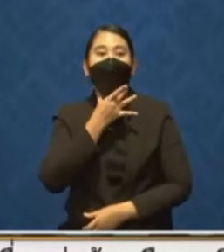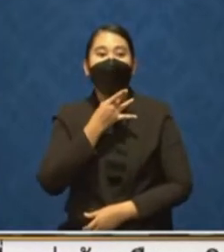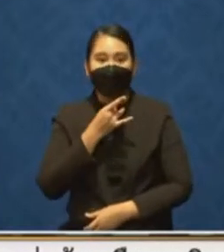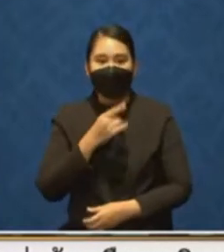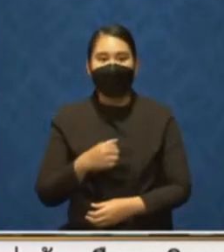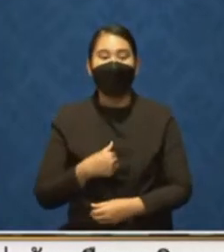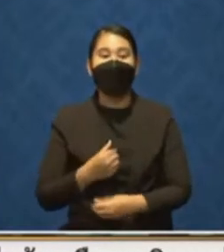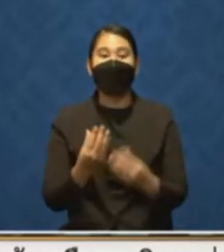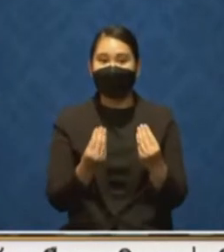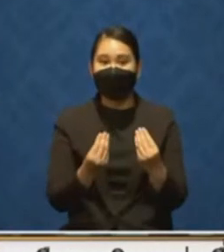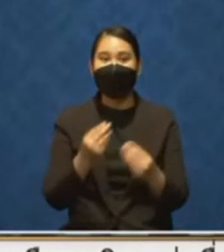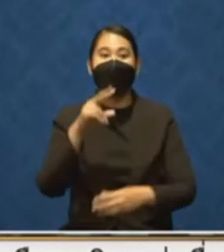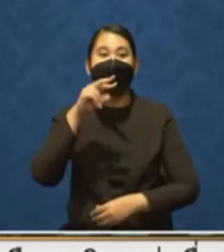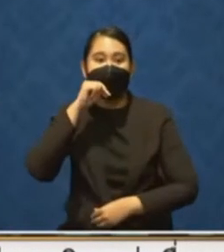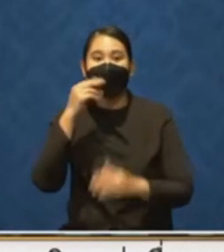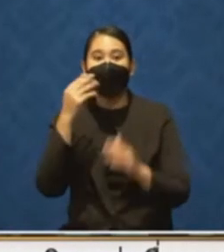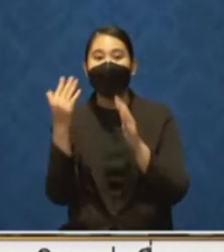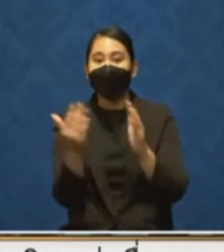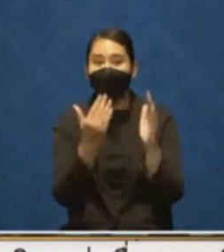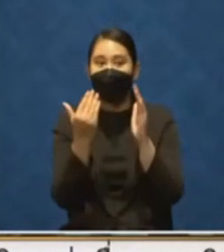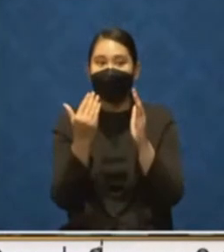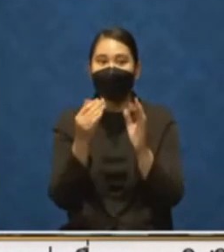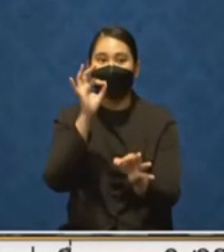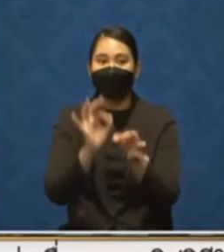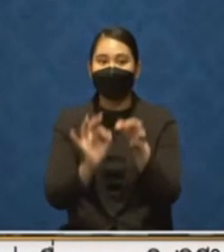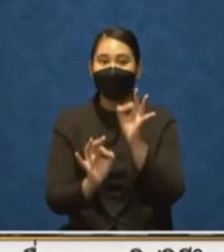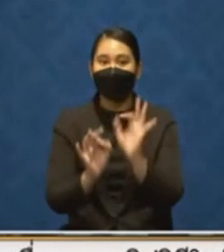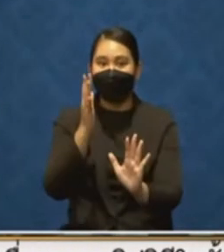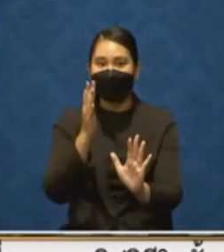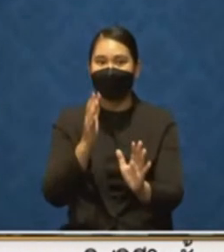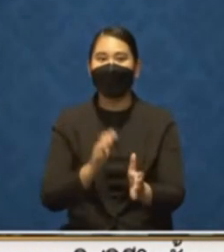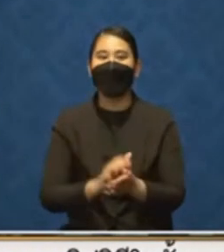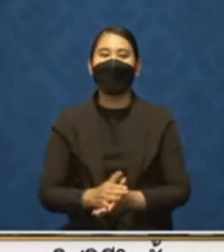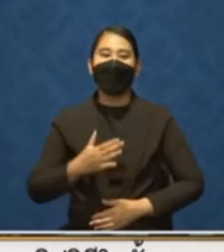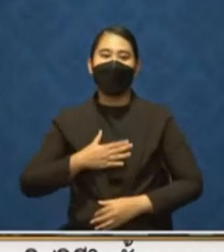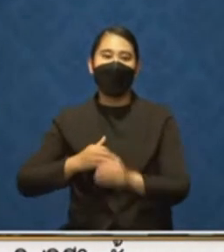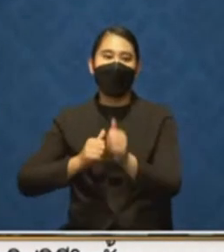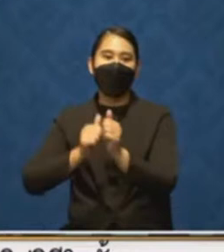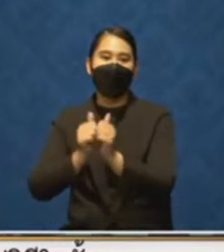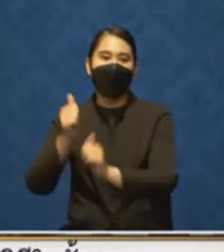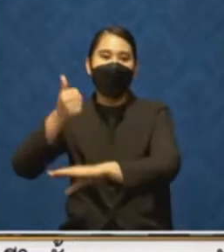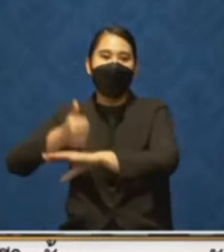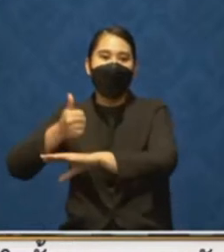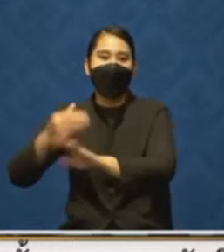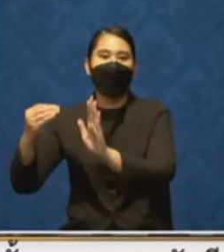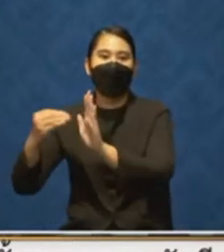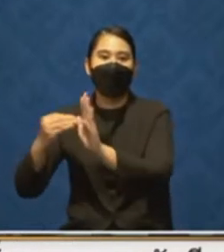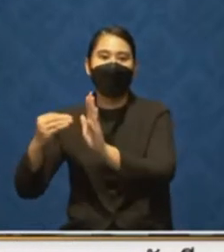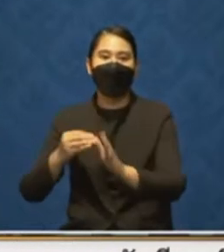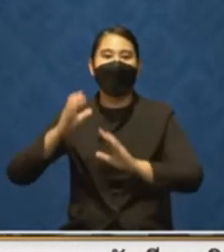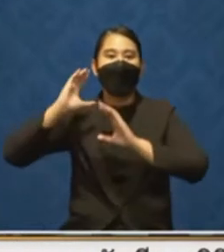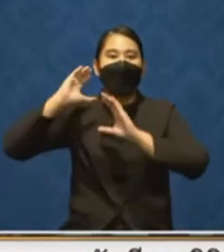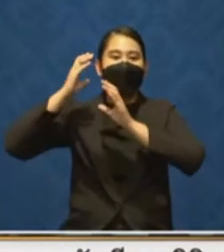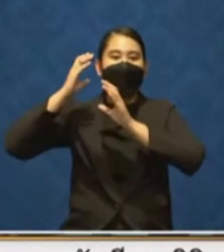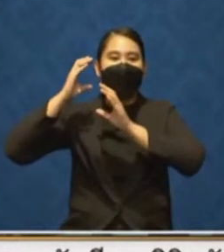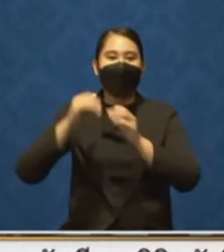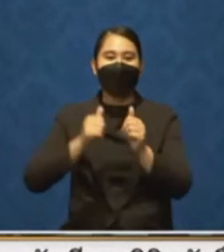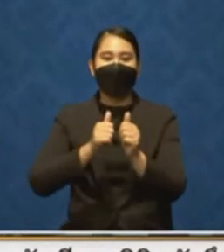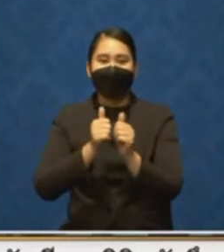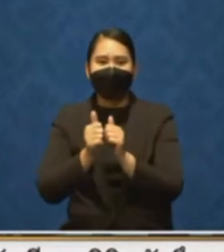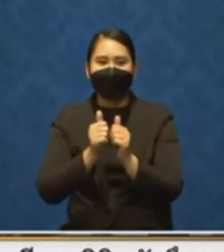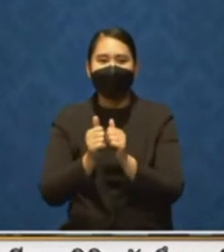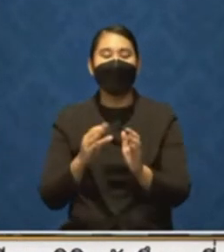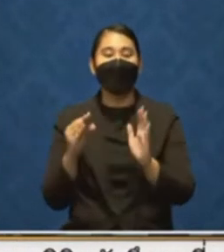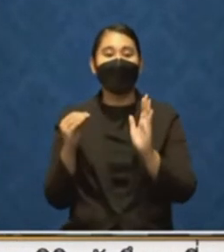ไฟฮะก็ชัชชาติสิทธิพันธุ์นะนี่ถ่ายกลางสภาเพราะ